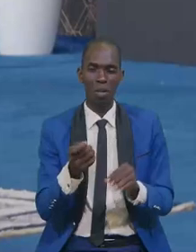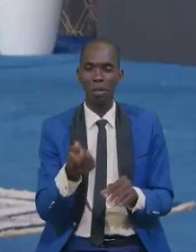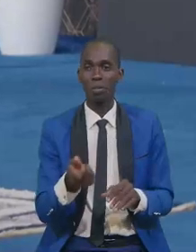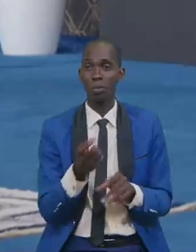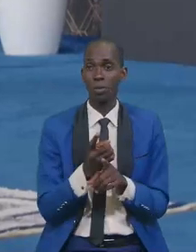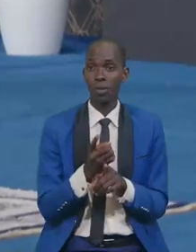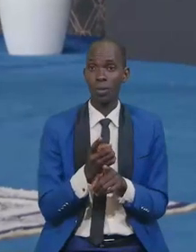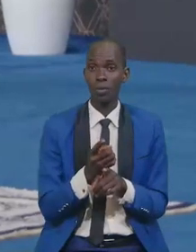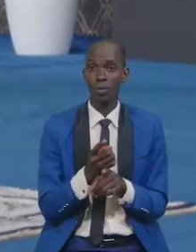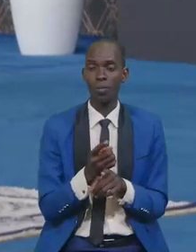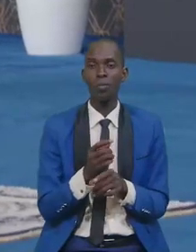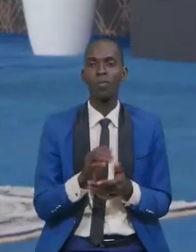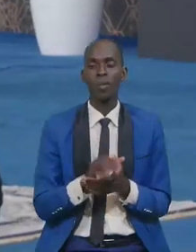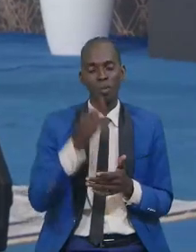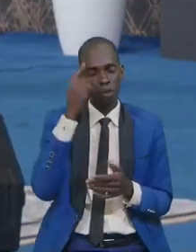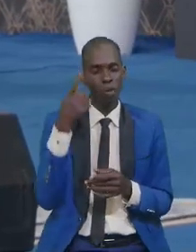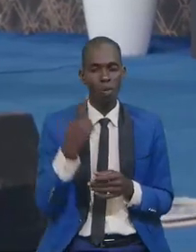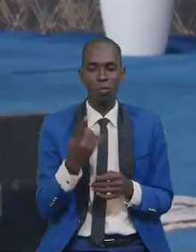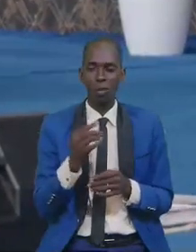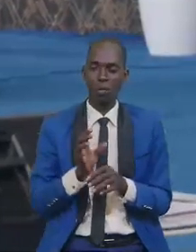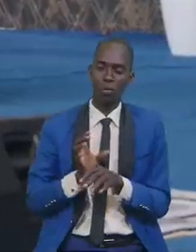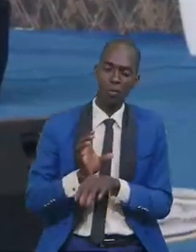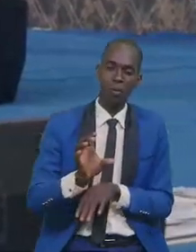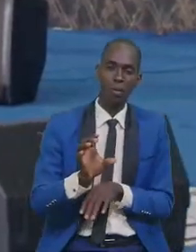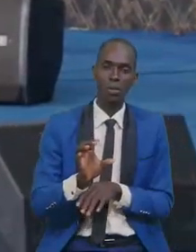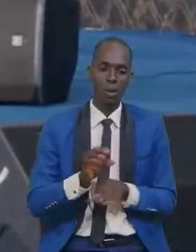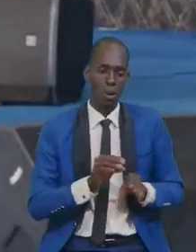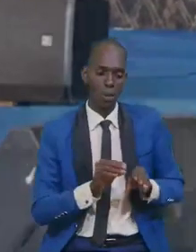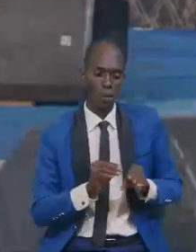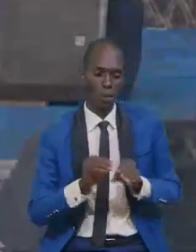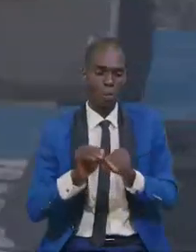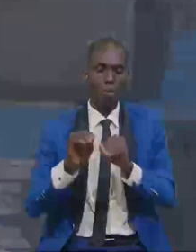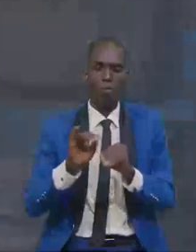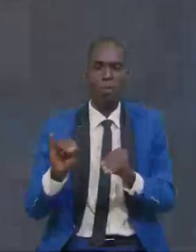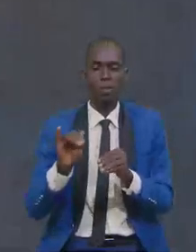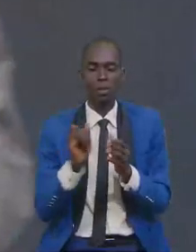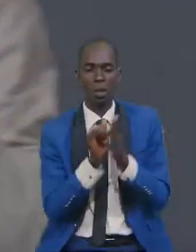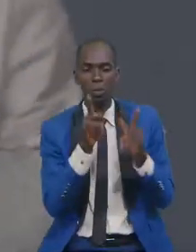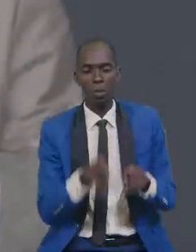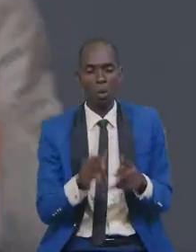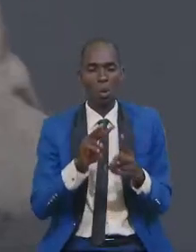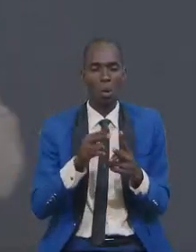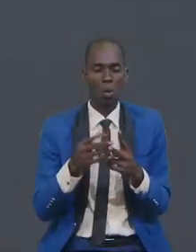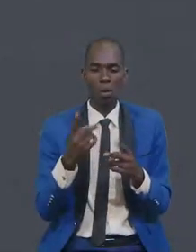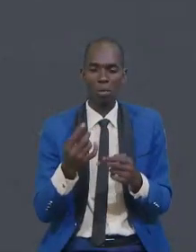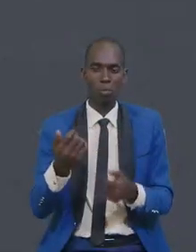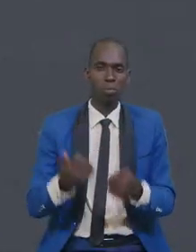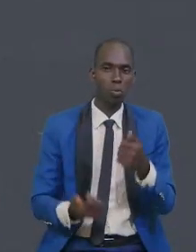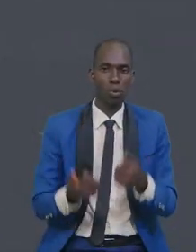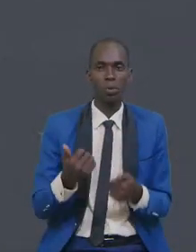Il continue à bouger un peu. La force qui le poussait